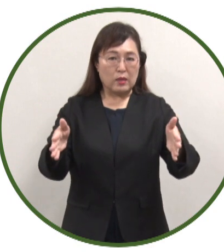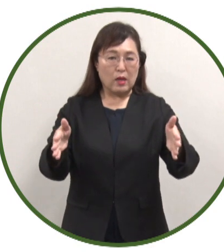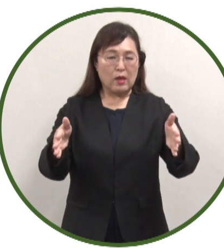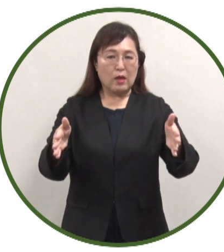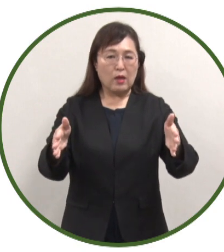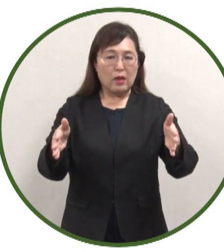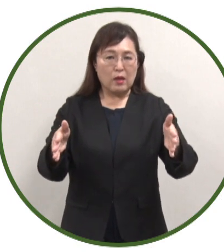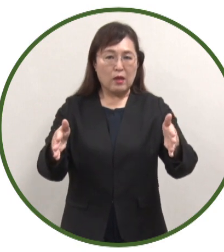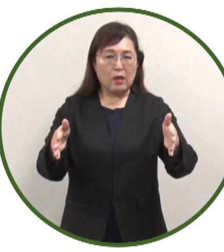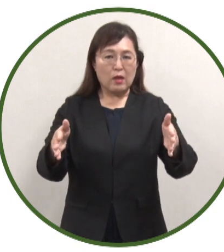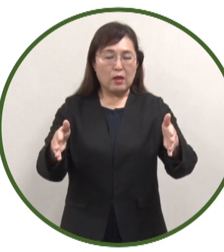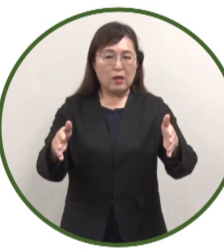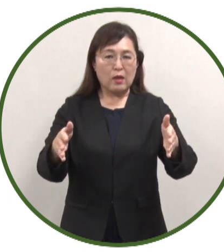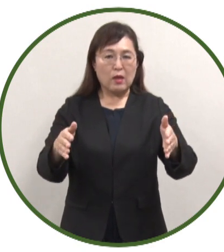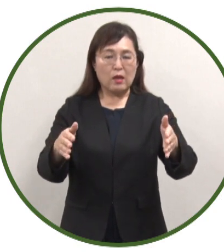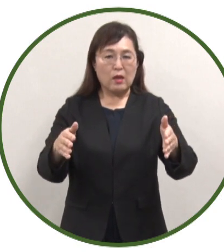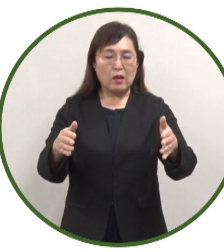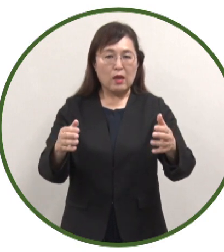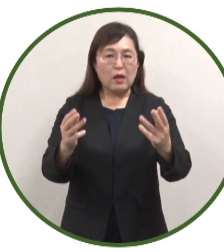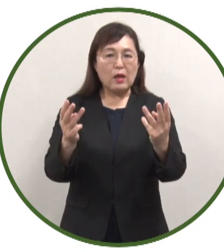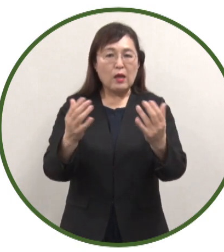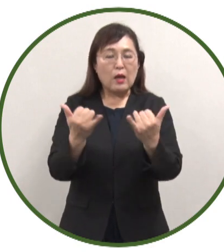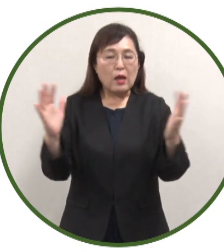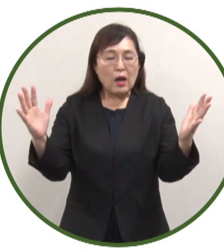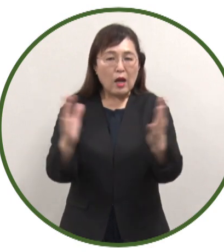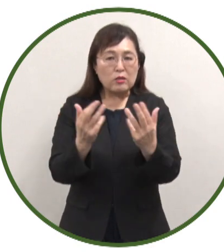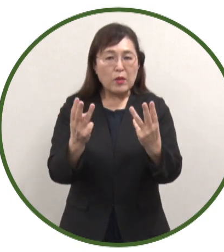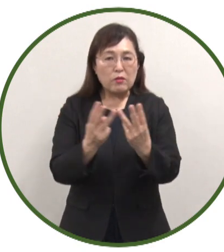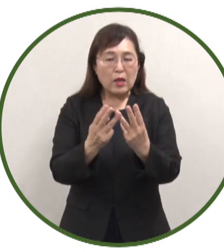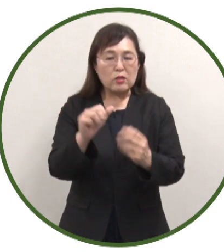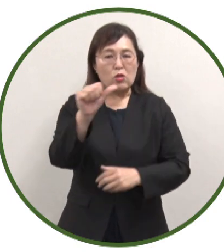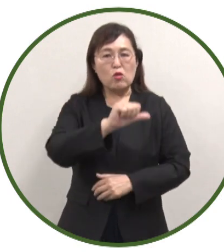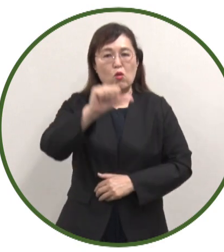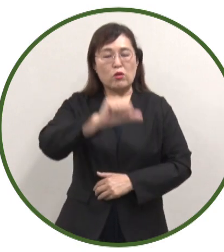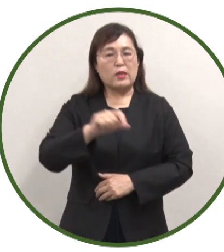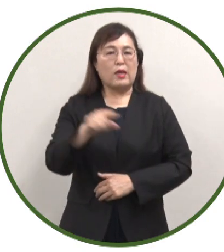の上限を5000人、もしくは収容